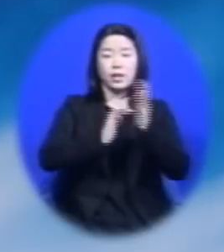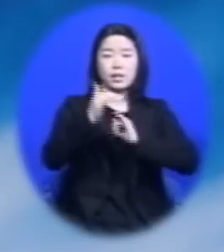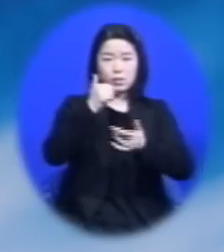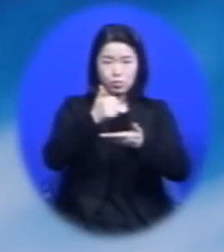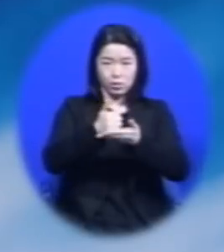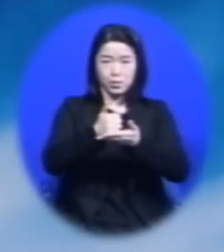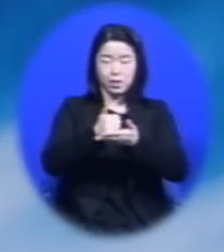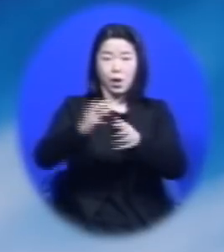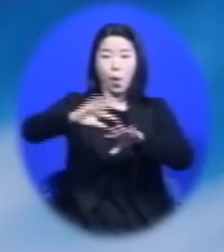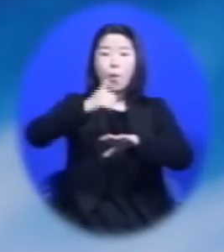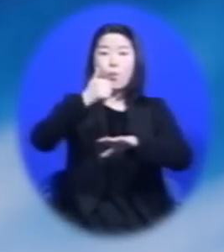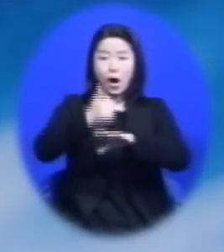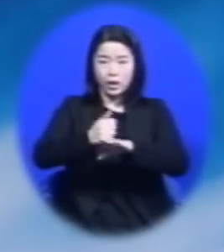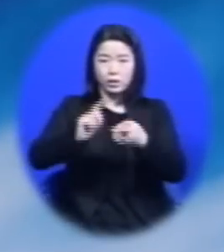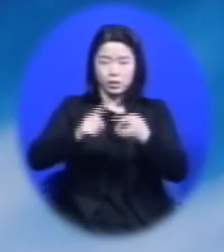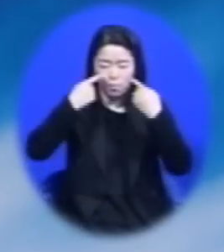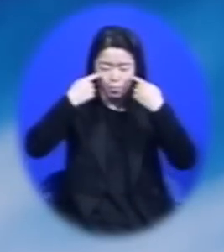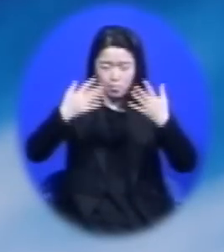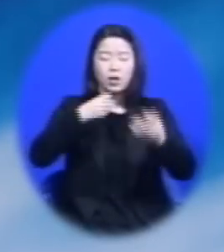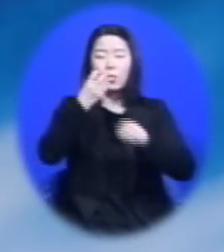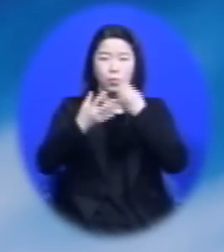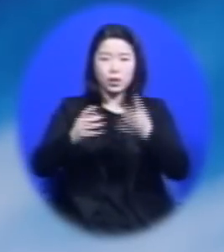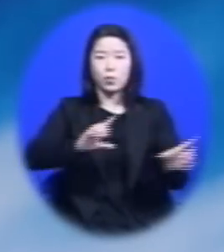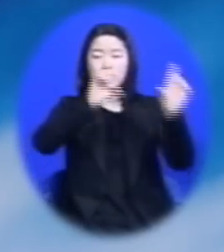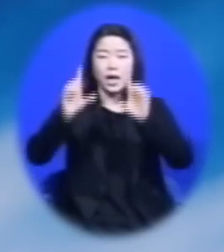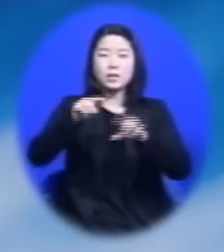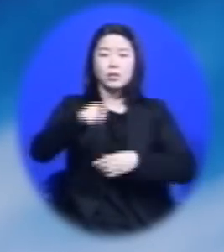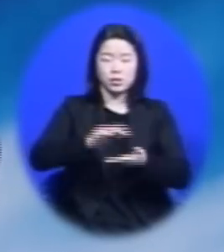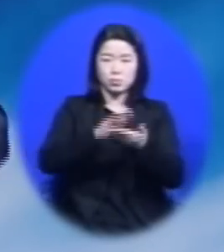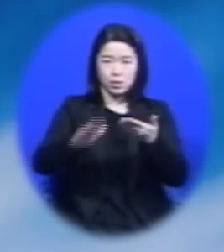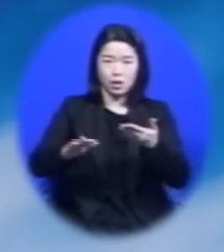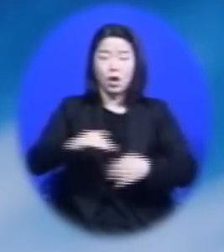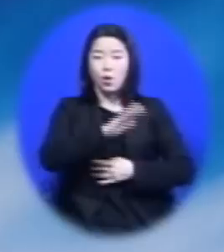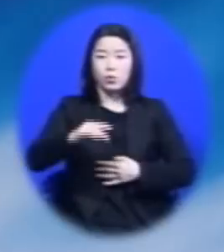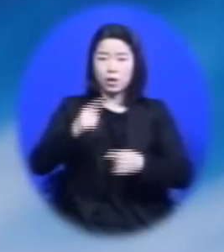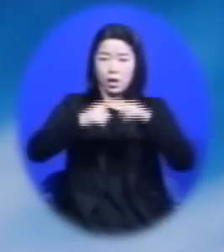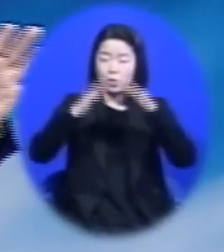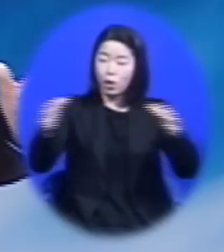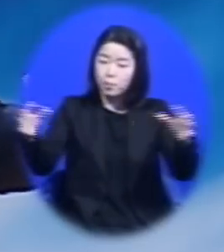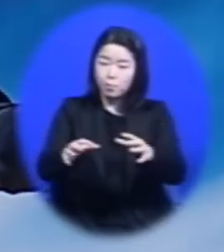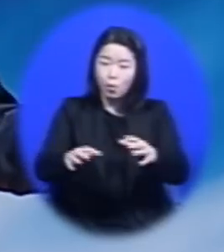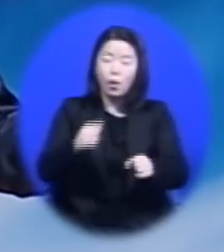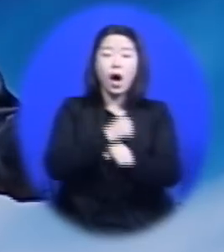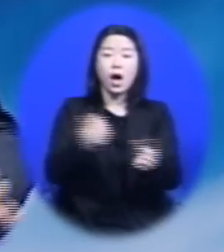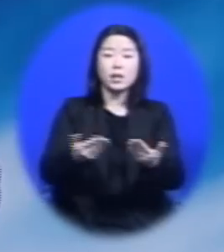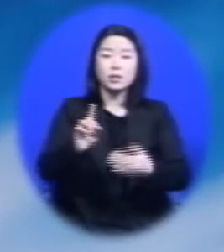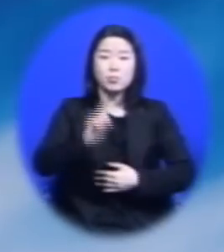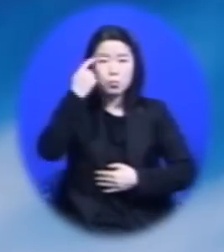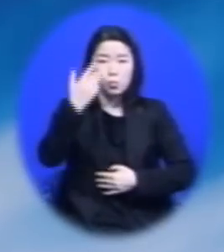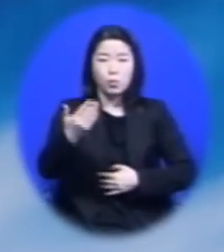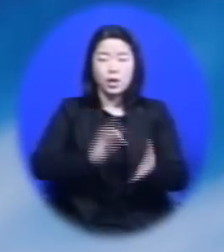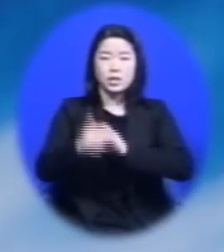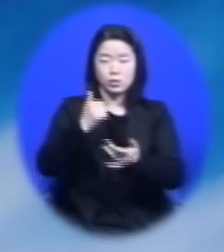예수님이 왕이신 것을 분명하게 고백하고 사는 겁니다 우리가 교회로 모여서 하는 일이 뭘까요